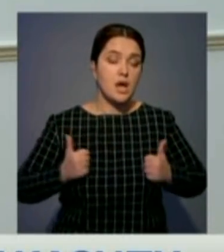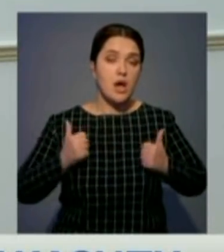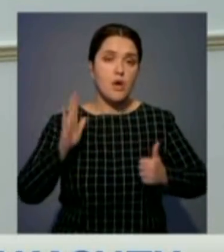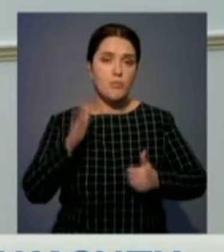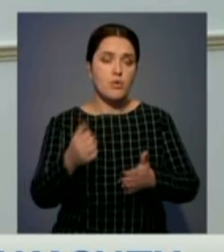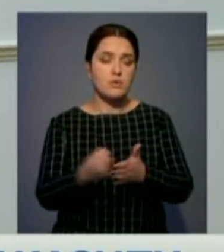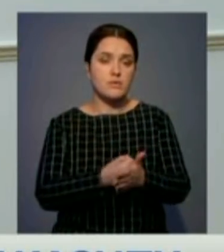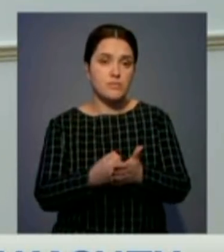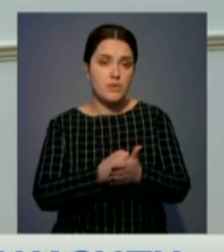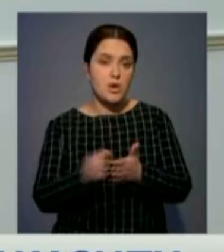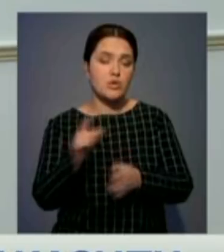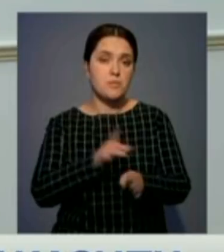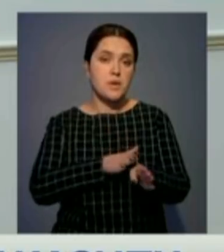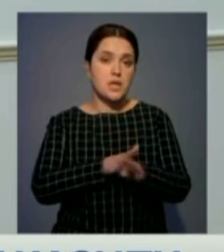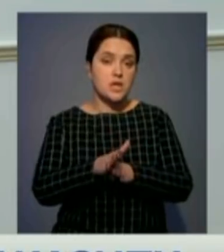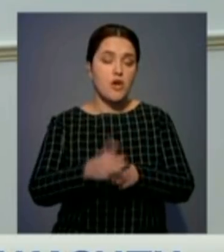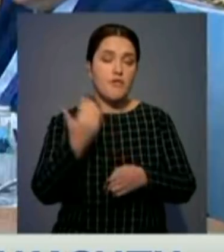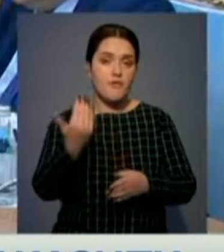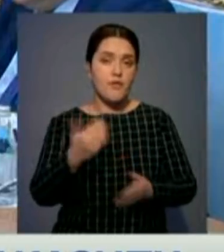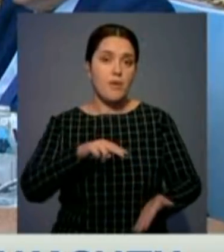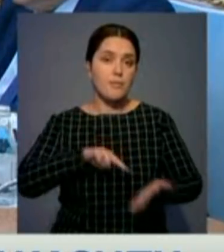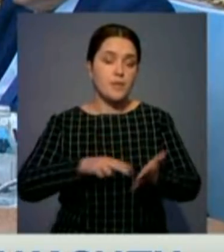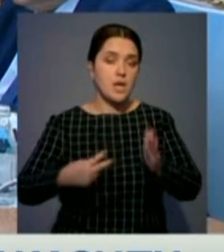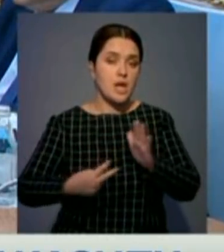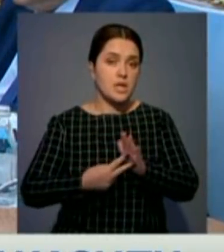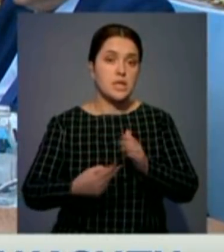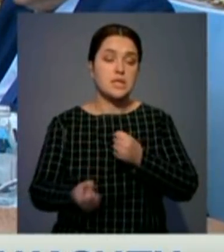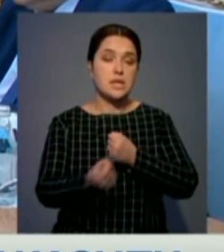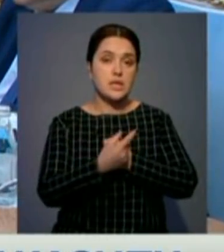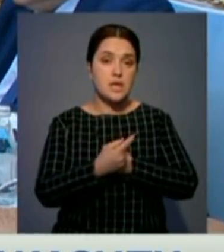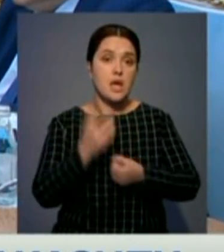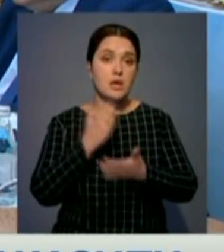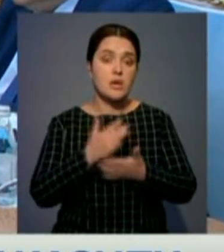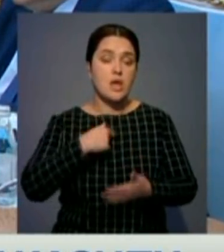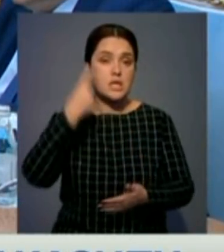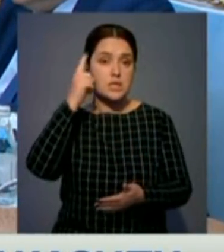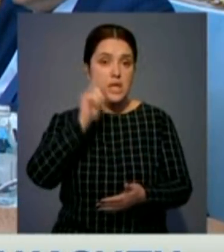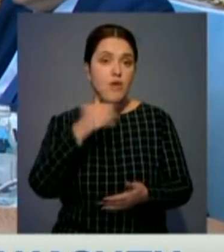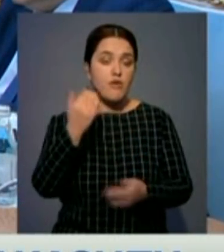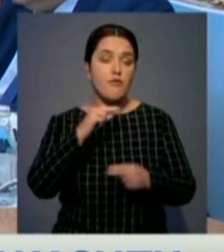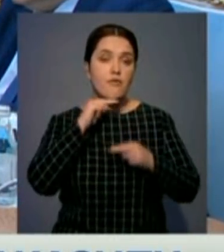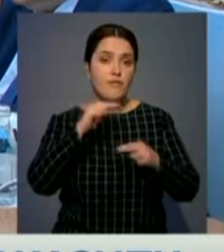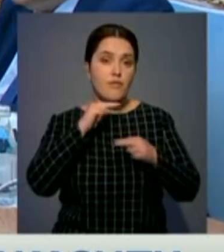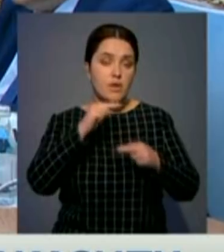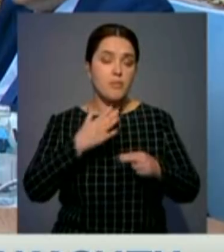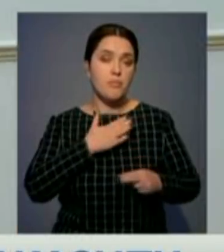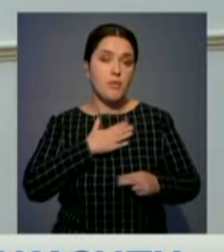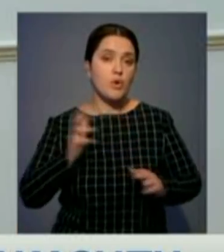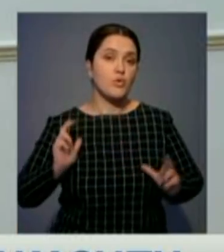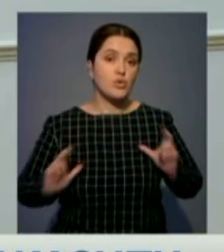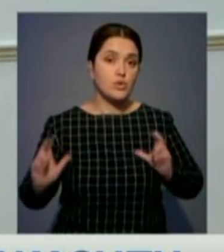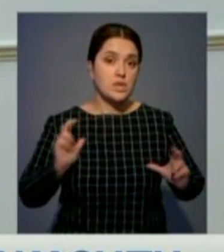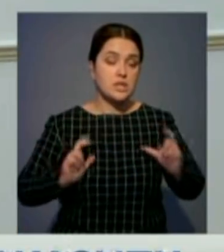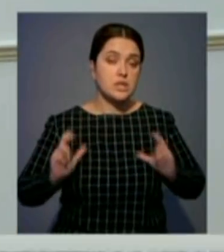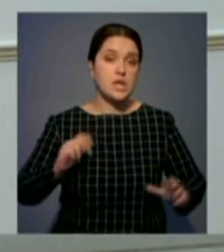усилий для того, чтобы реализовать все поставленные перед нами задачи. Мы знаем, что вы с особым вниманием относитесь к нашему вузу, и благодаря